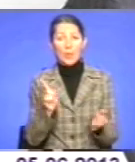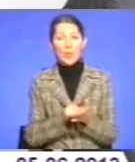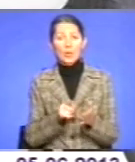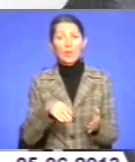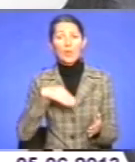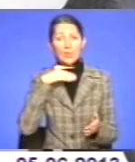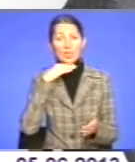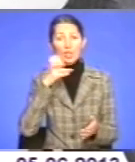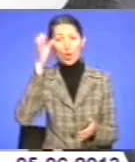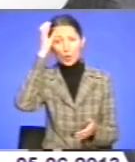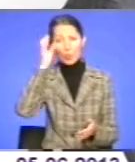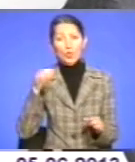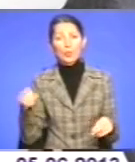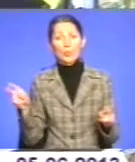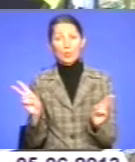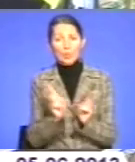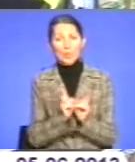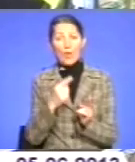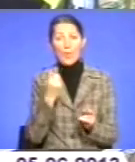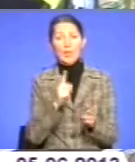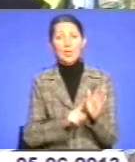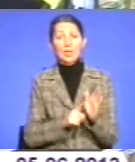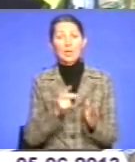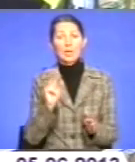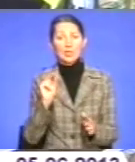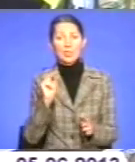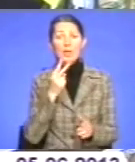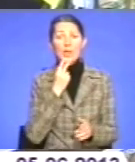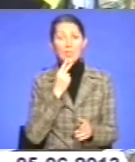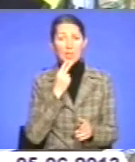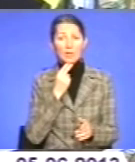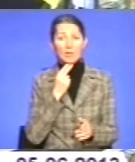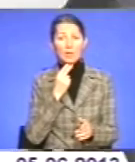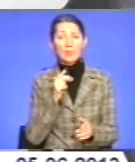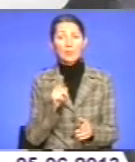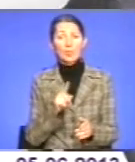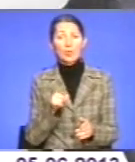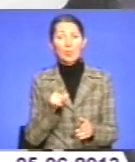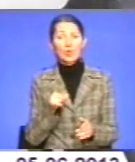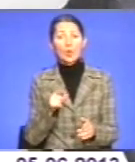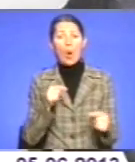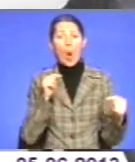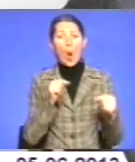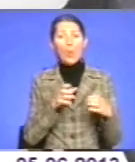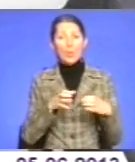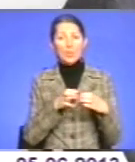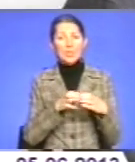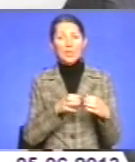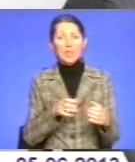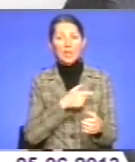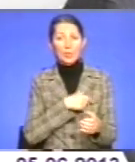щоб зібратися в перших числах червня, я так це називаю, тому що опозиційних депутатів сьогодні